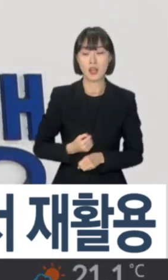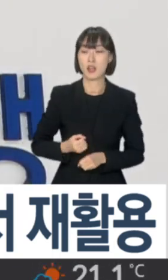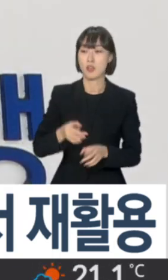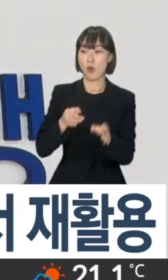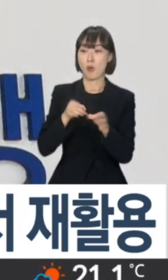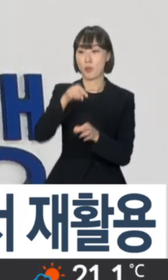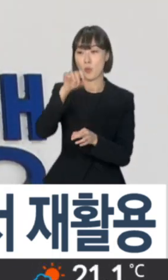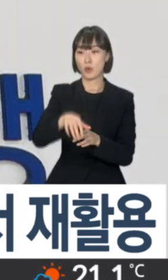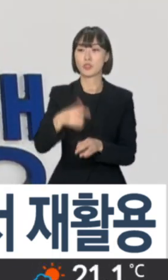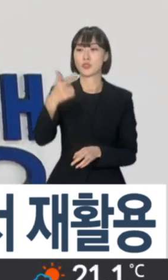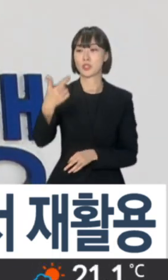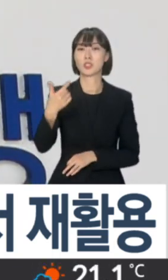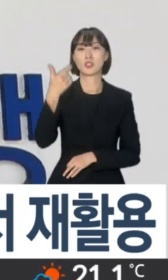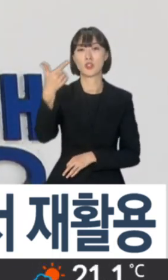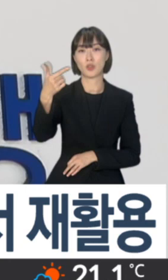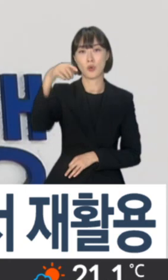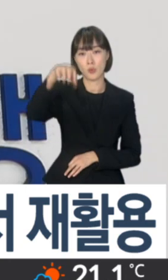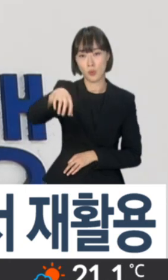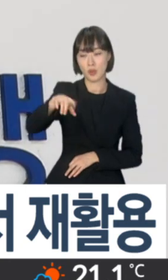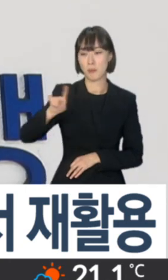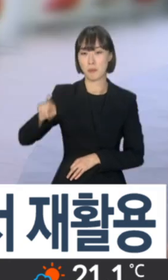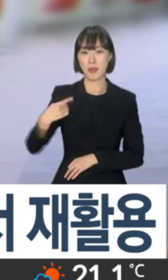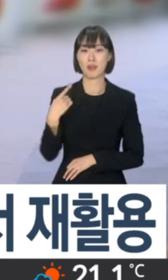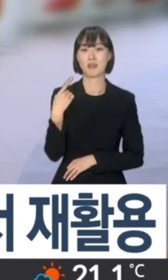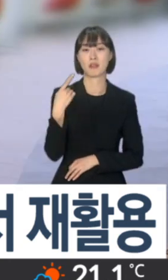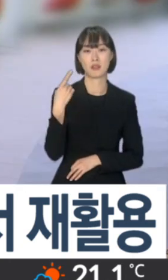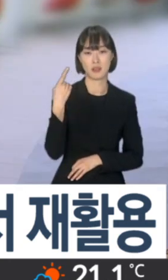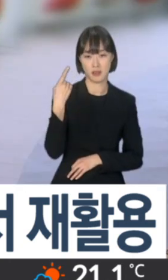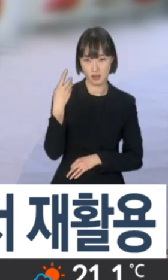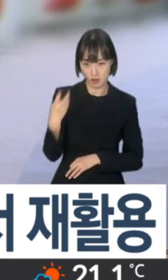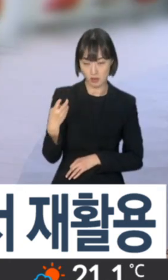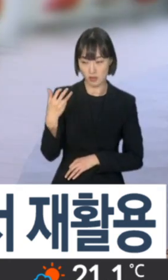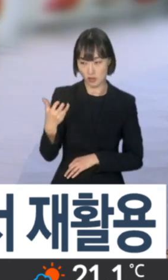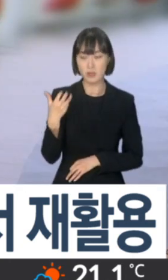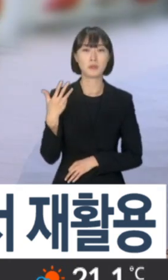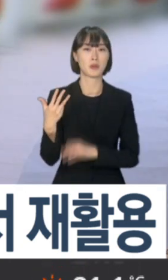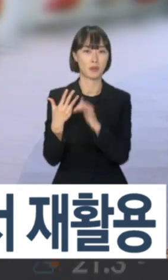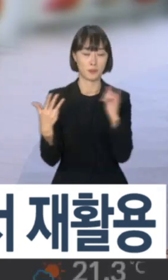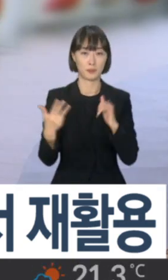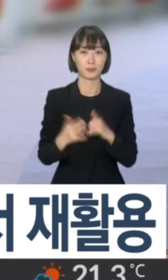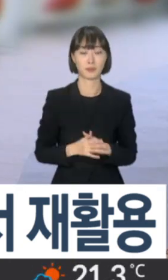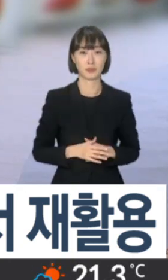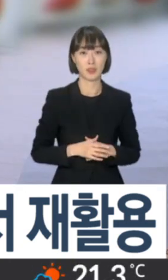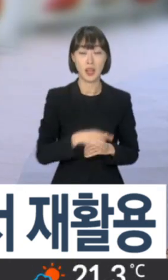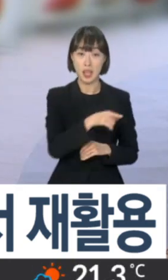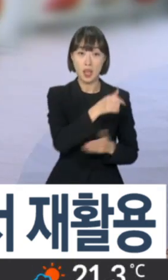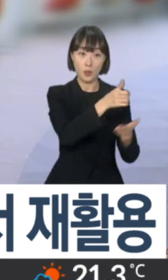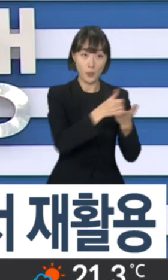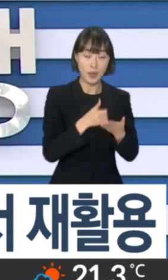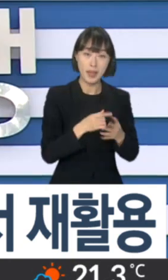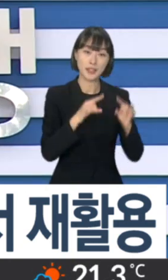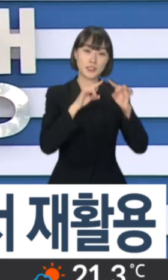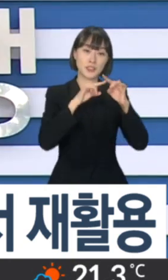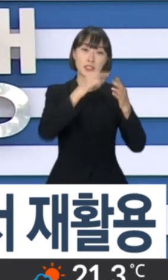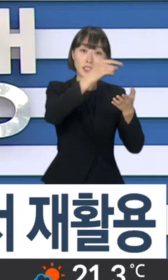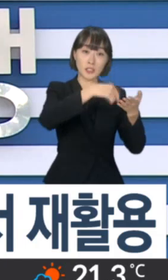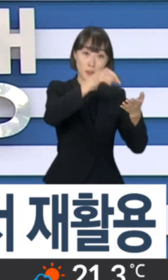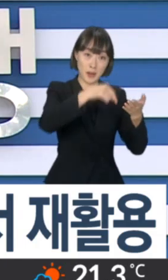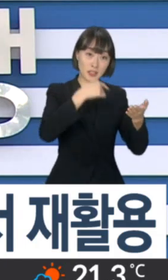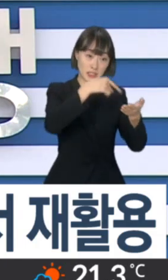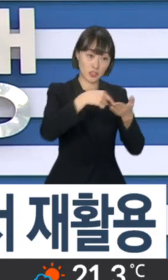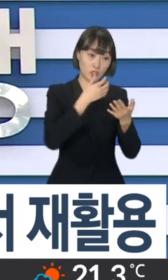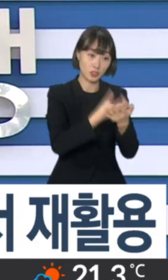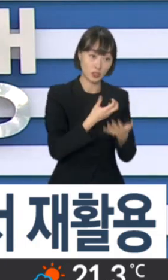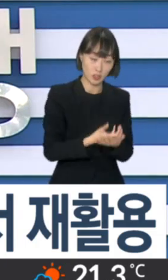곳 114명에 이르는 것으로 조사됐습니다 해당 직원들은 고객이 전자 선명한 증권계좌 개설 신청서를